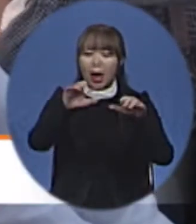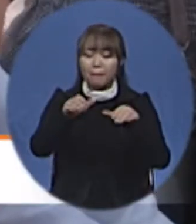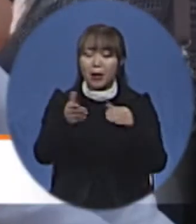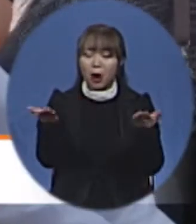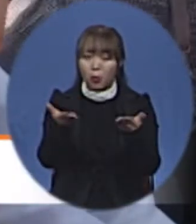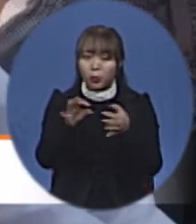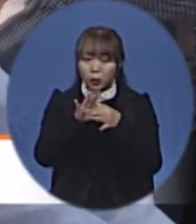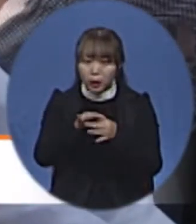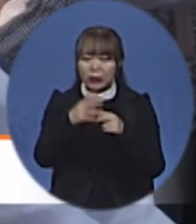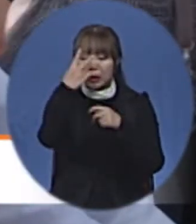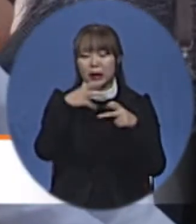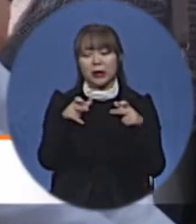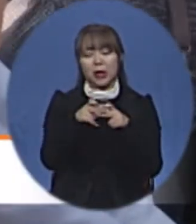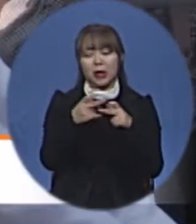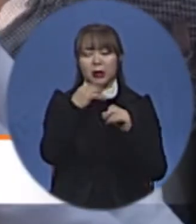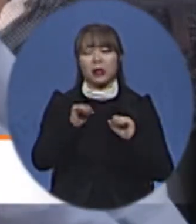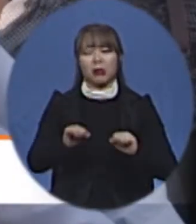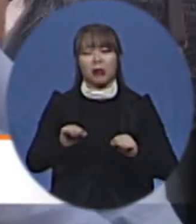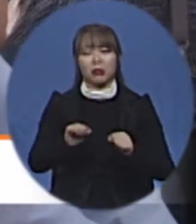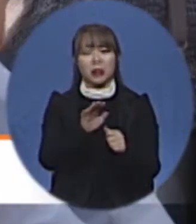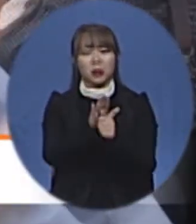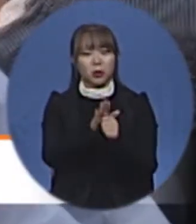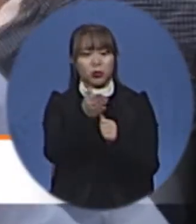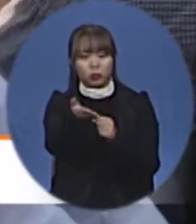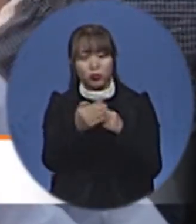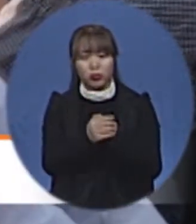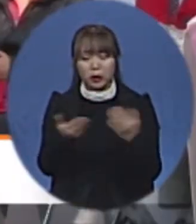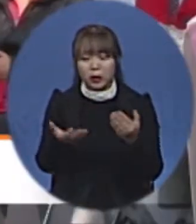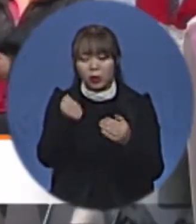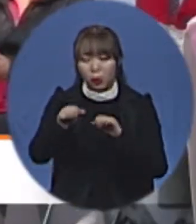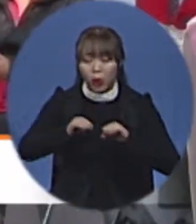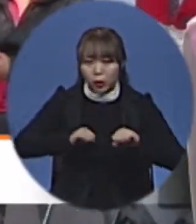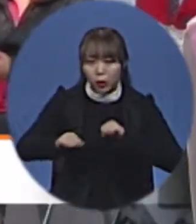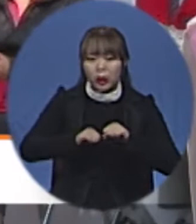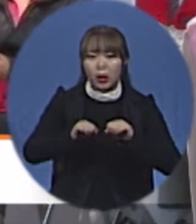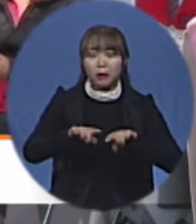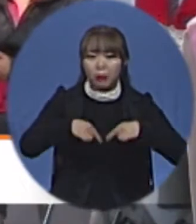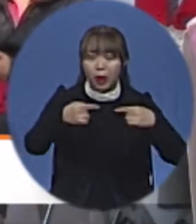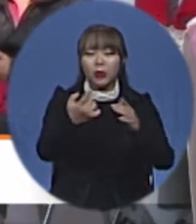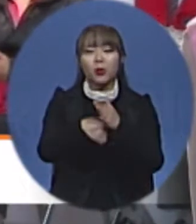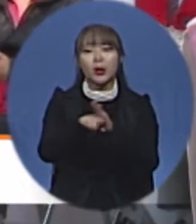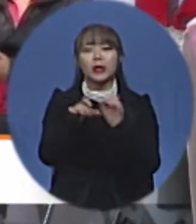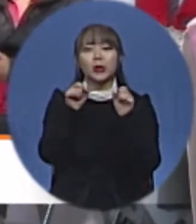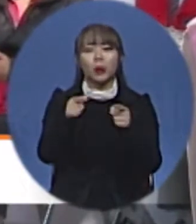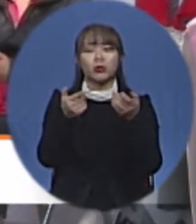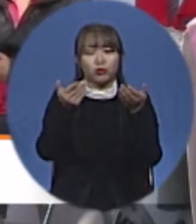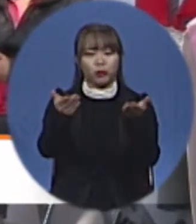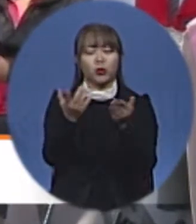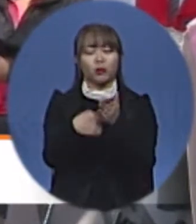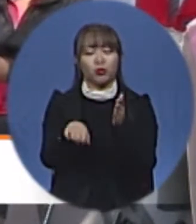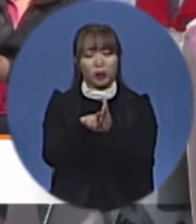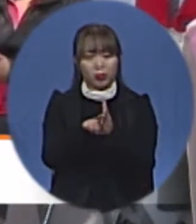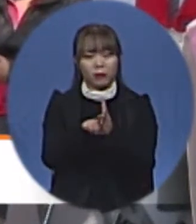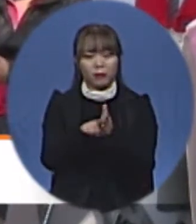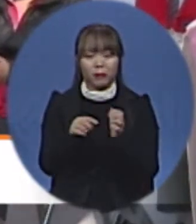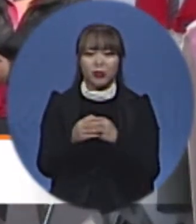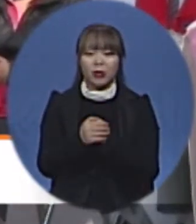안마업을 통해 시각장애인의 생계를 지원하고 직업활동에 참여할 수 있는 기회를 제공하기 위한